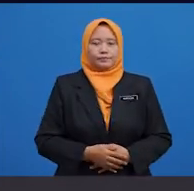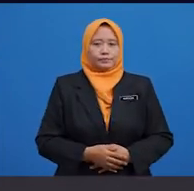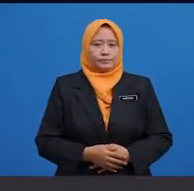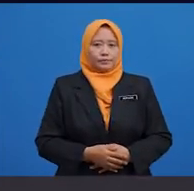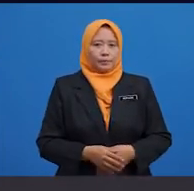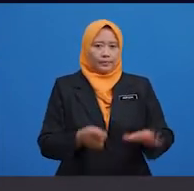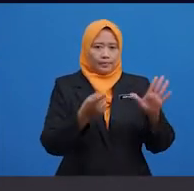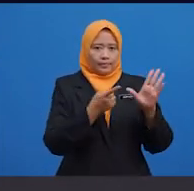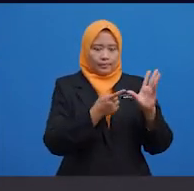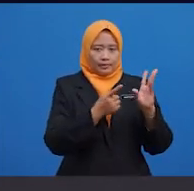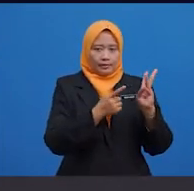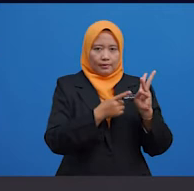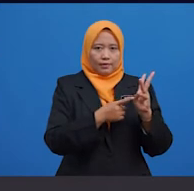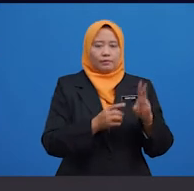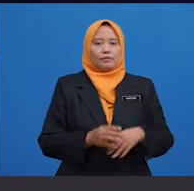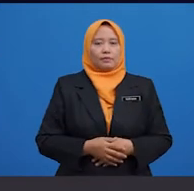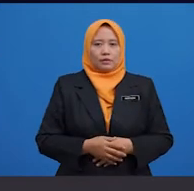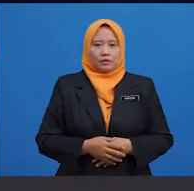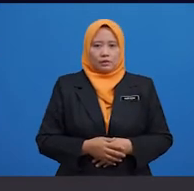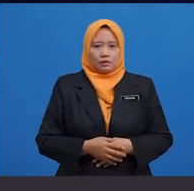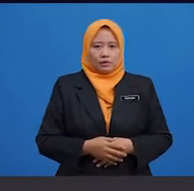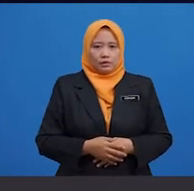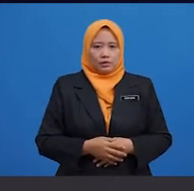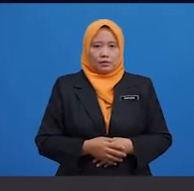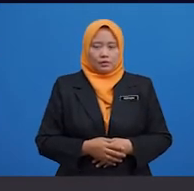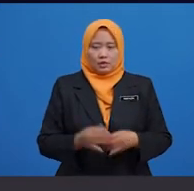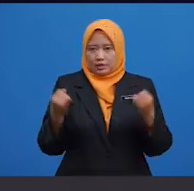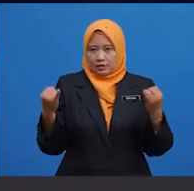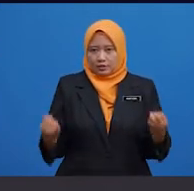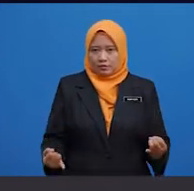sekali, info tambahan berkaitan